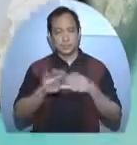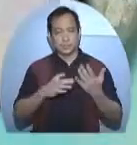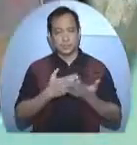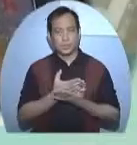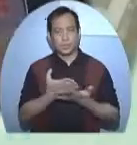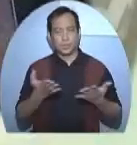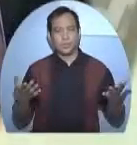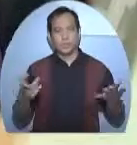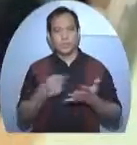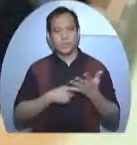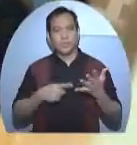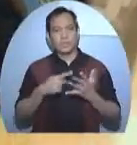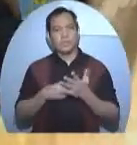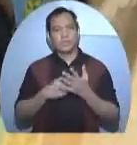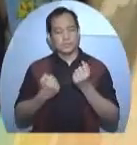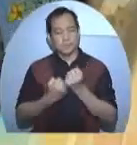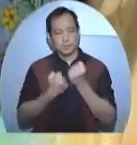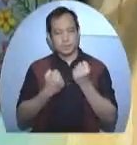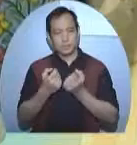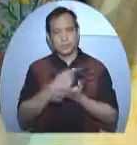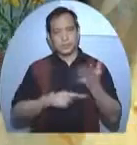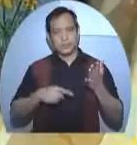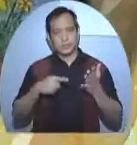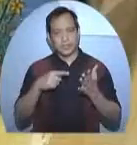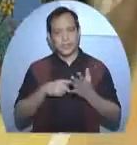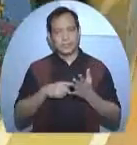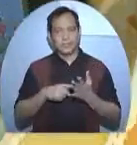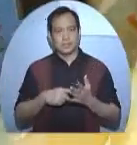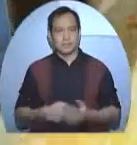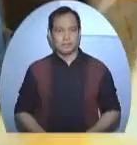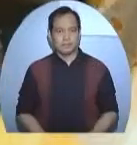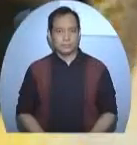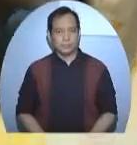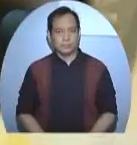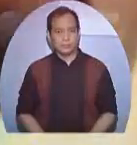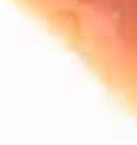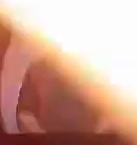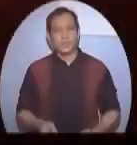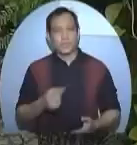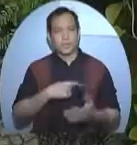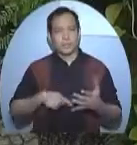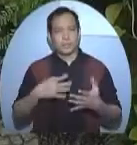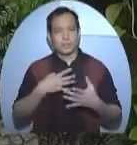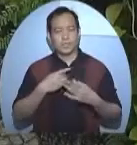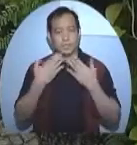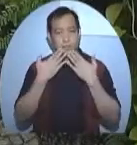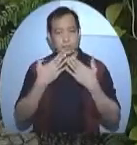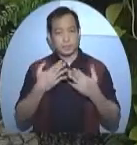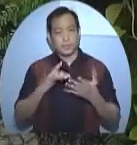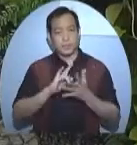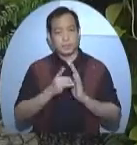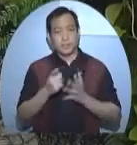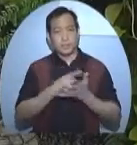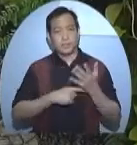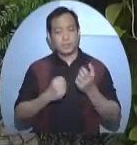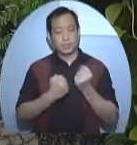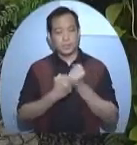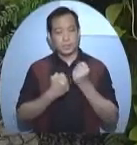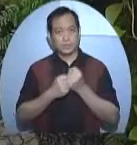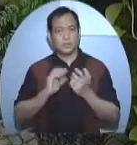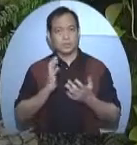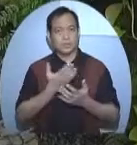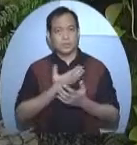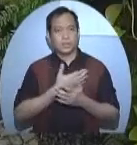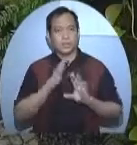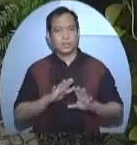sa inyong mga naging walang sawang pagtaguyot at pagsuporta. Kami po ay lubos na nagpapasalamat sa lahat ng